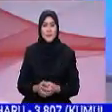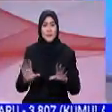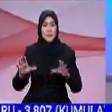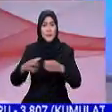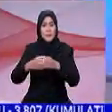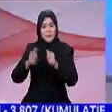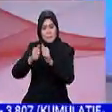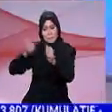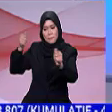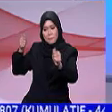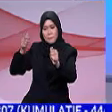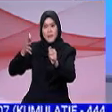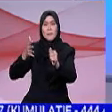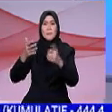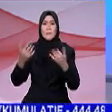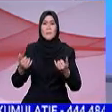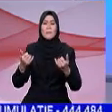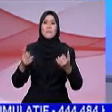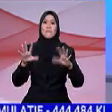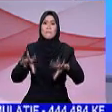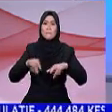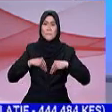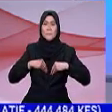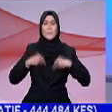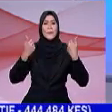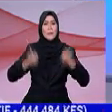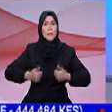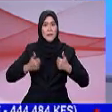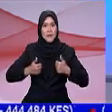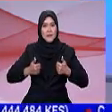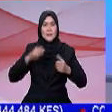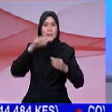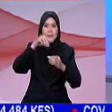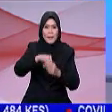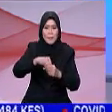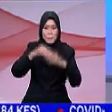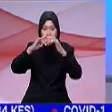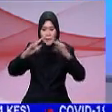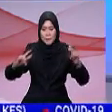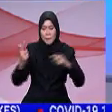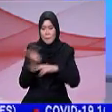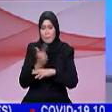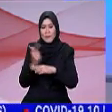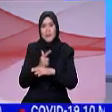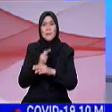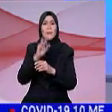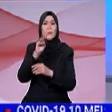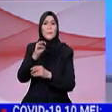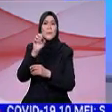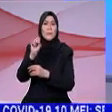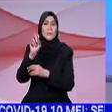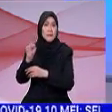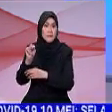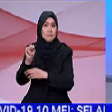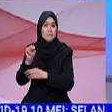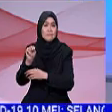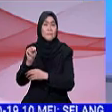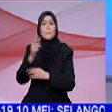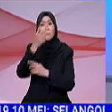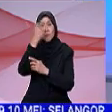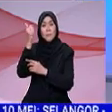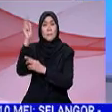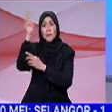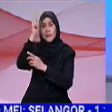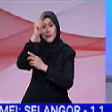Skuad memanah negara akur menyambut Aidilfitri tahun ini hanya di dalam kem latihan Majlis Sukan Negara MSN. Ia selepas